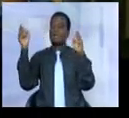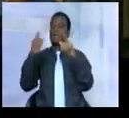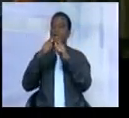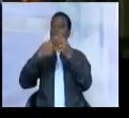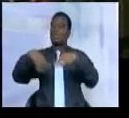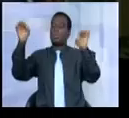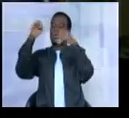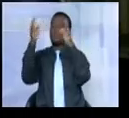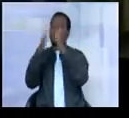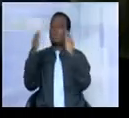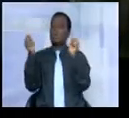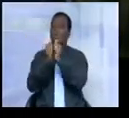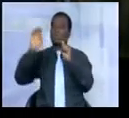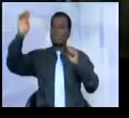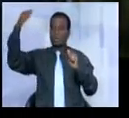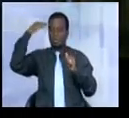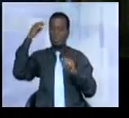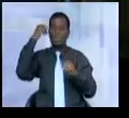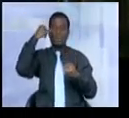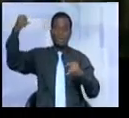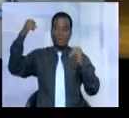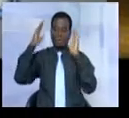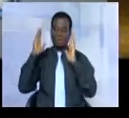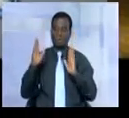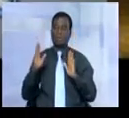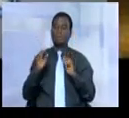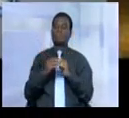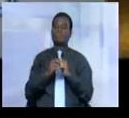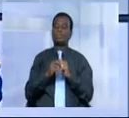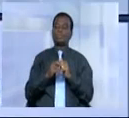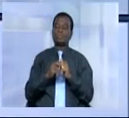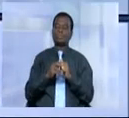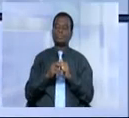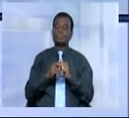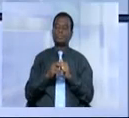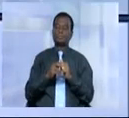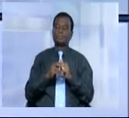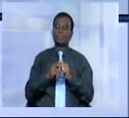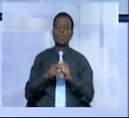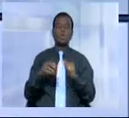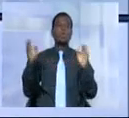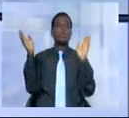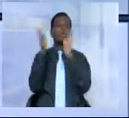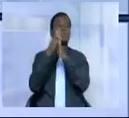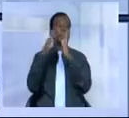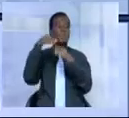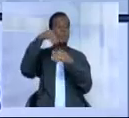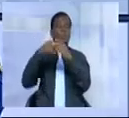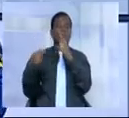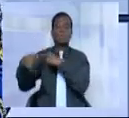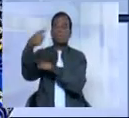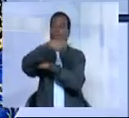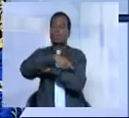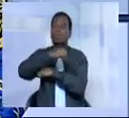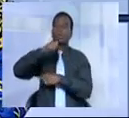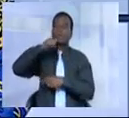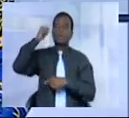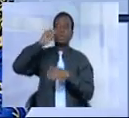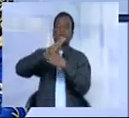CEDEAO avec le premier ministre japonais Shinzo Abe. Un tête-à-tête dans la journée d'hier entre le premier